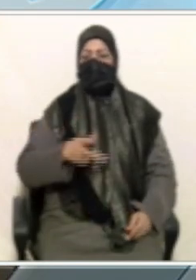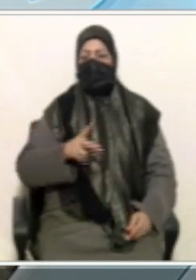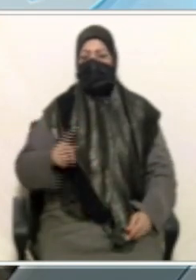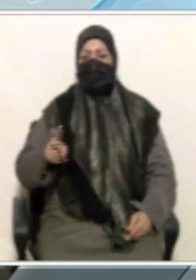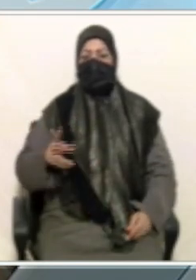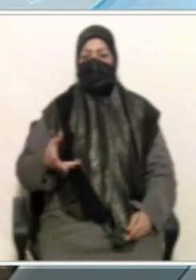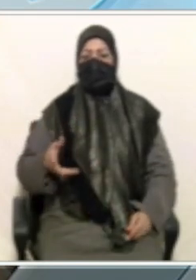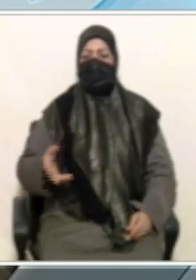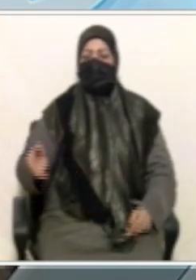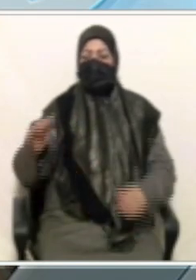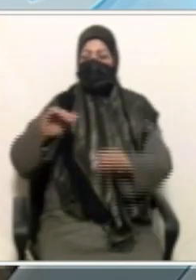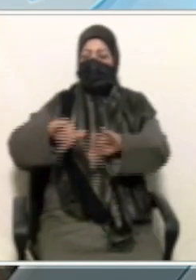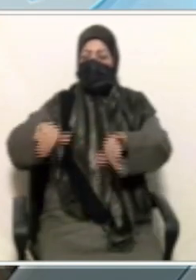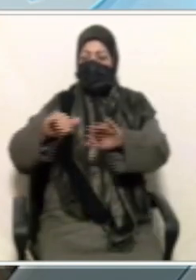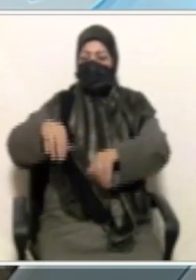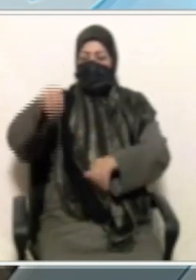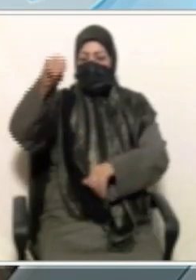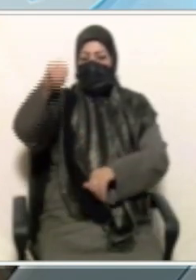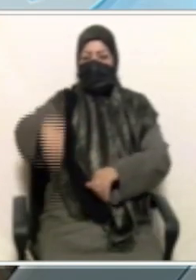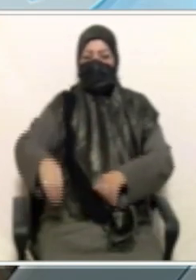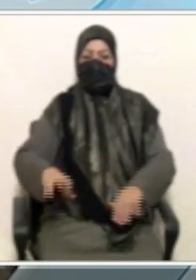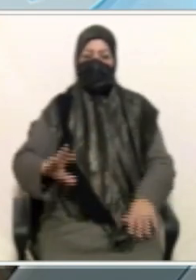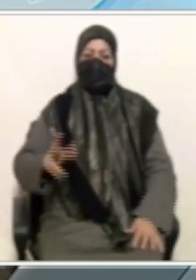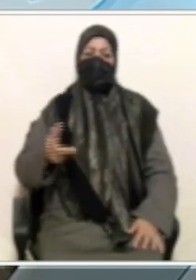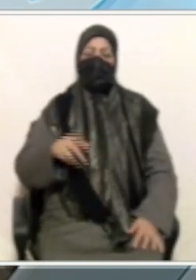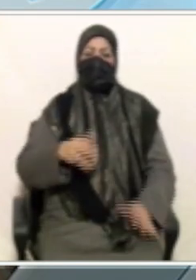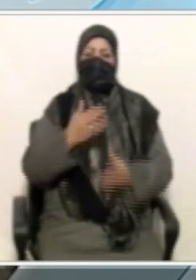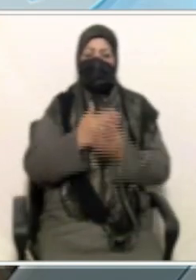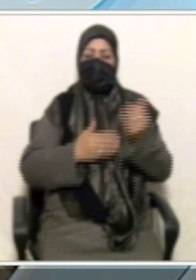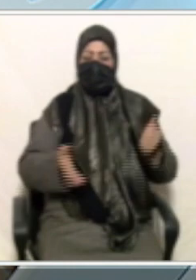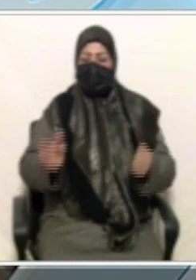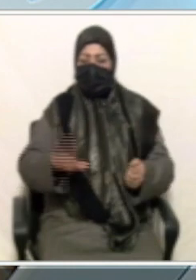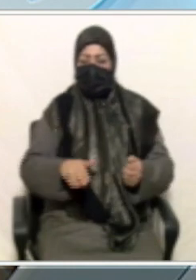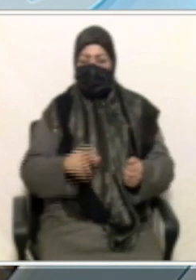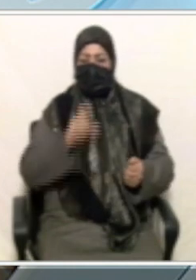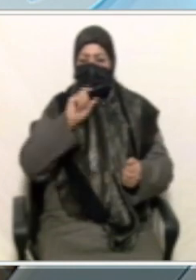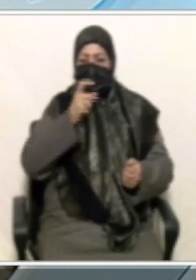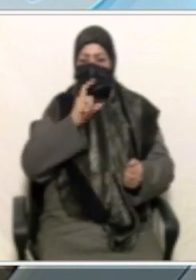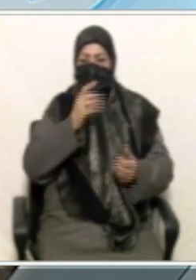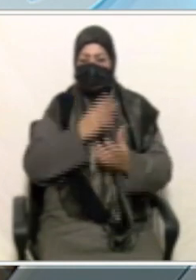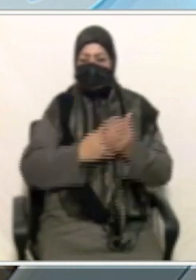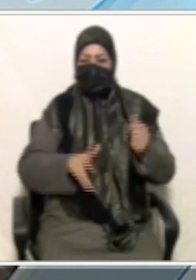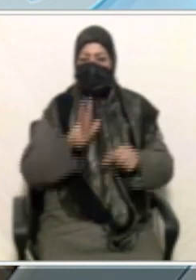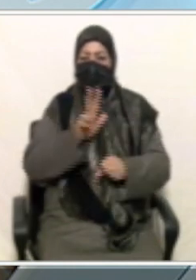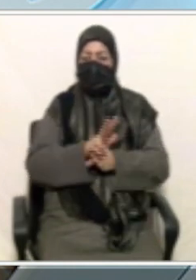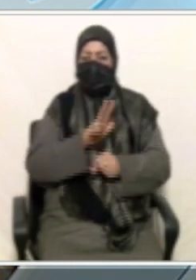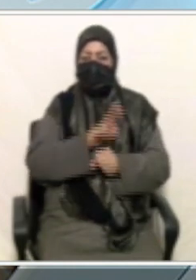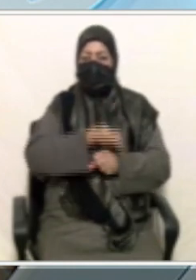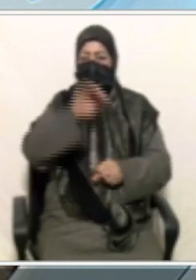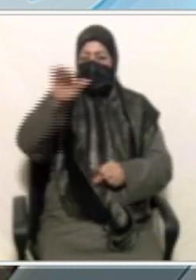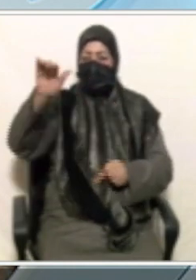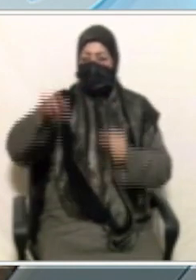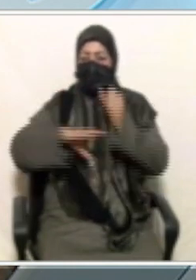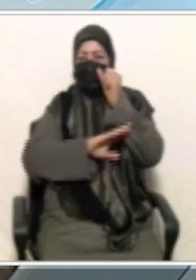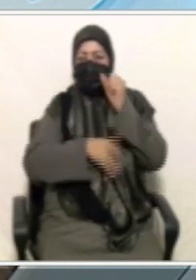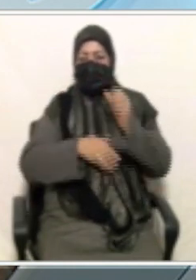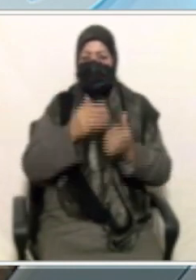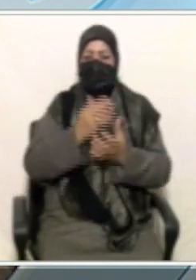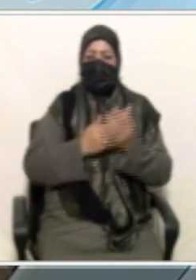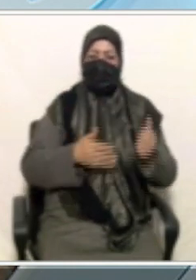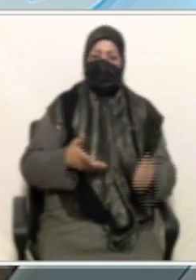وكذلك الأجنة الذي يحصل مع بعض الأجنة من السقط، هل